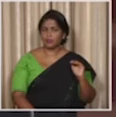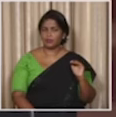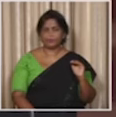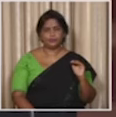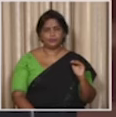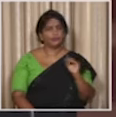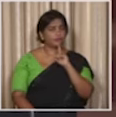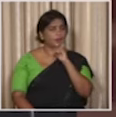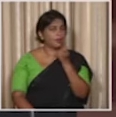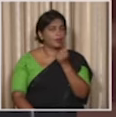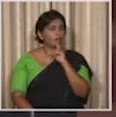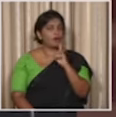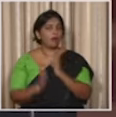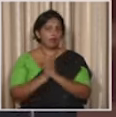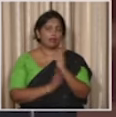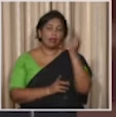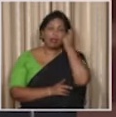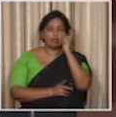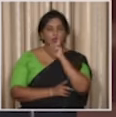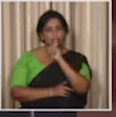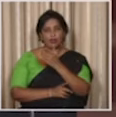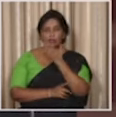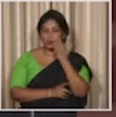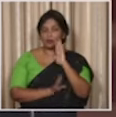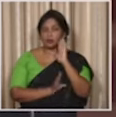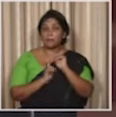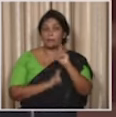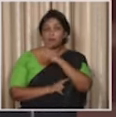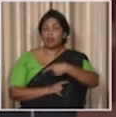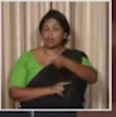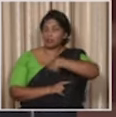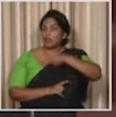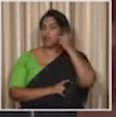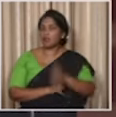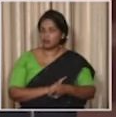niscaya kerana idea tienno. Habis ke parlimen tu rendu no.